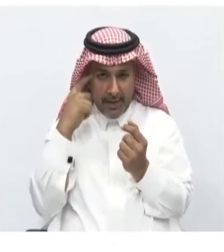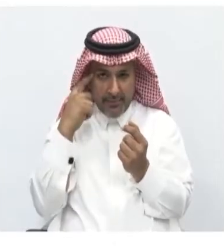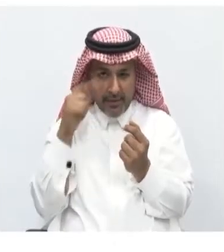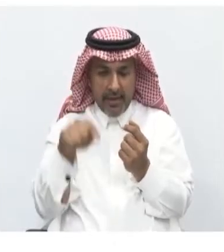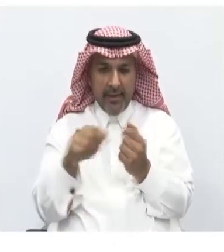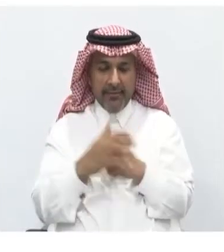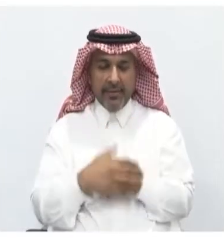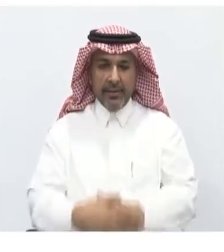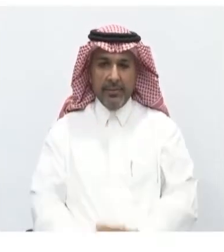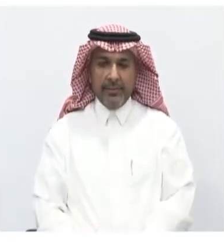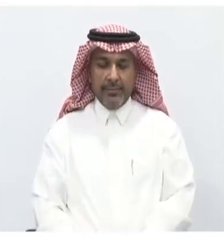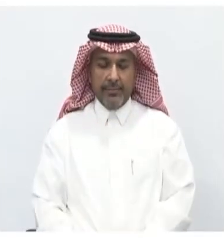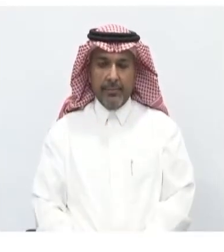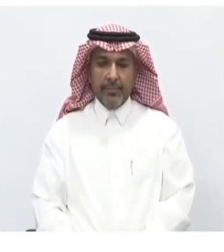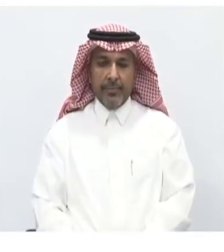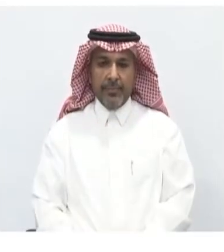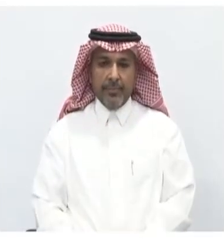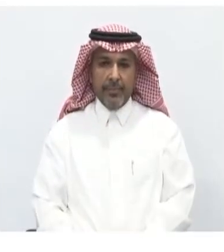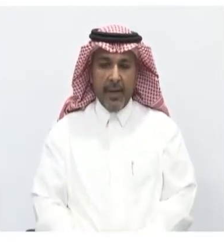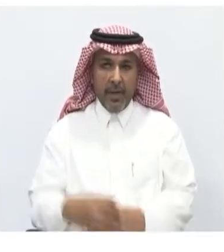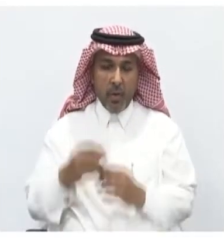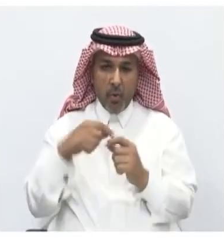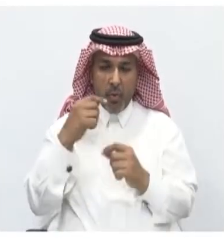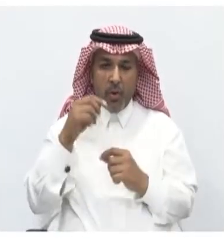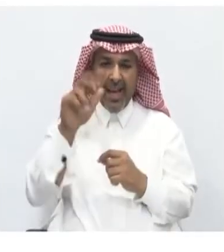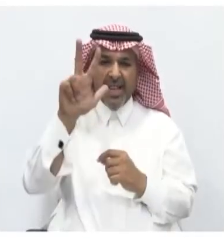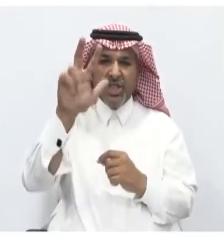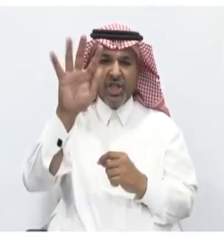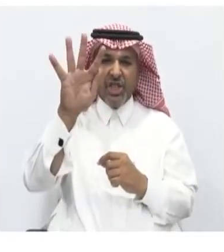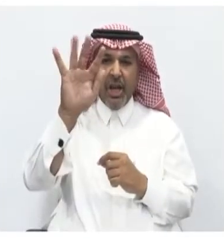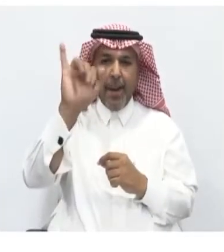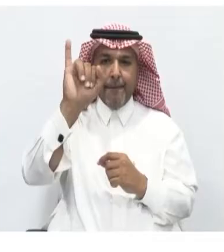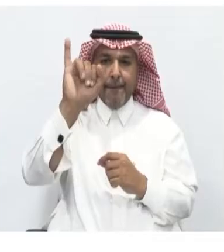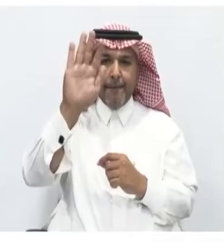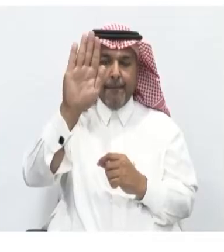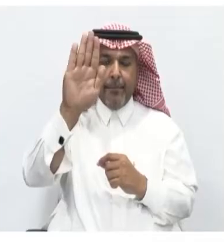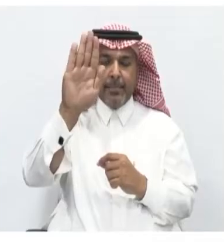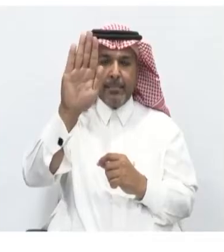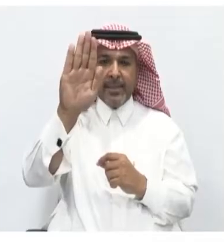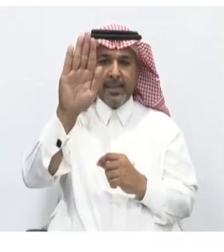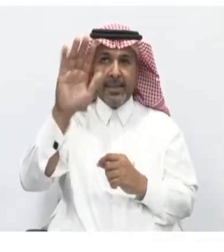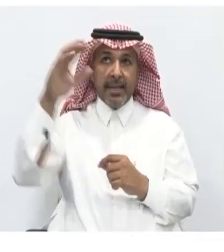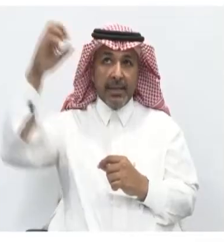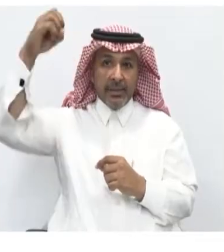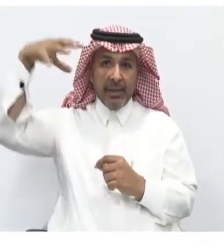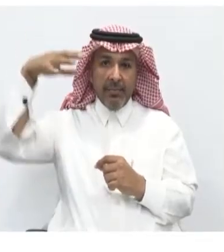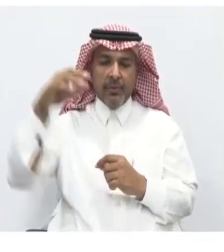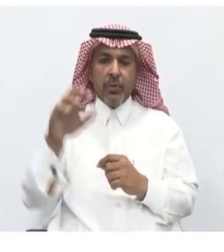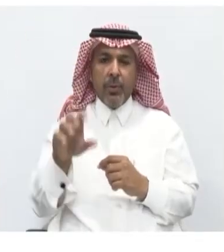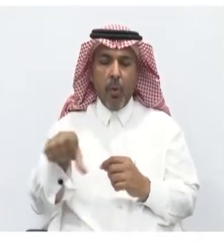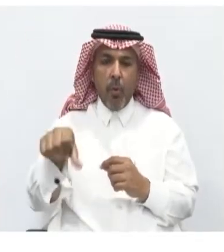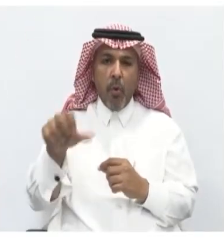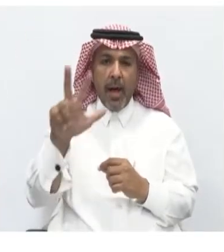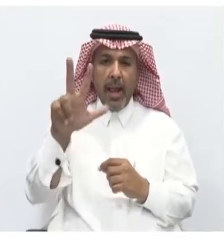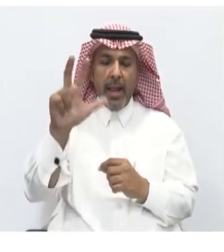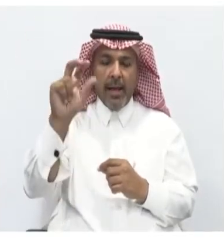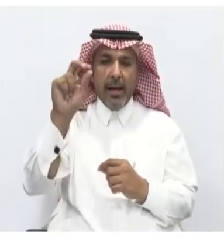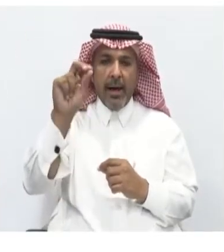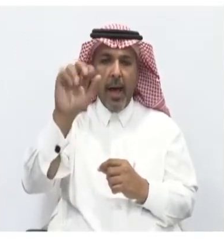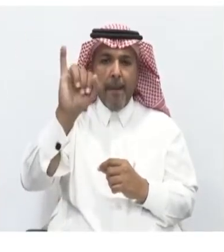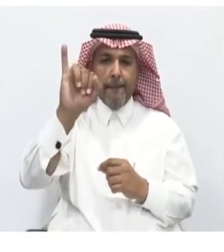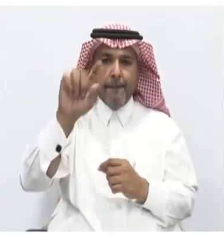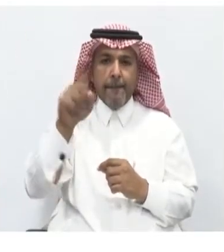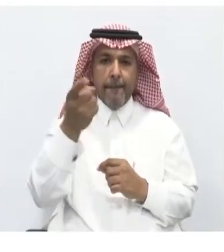بحسبان ما المقصود بحسبان متعاقبين بحساب متقن لا يختلف ولا